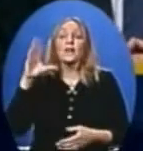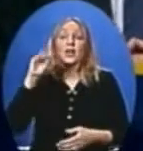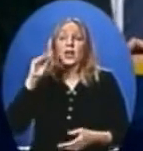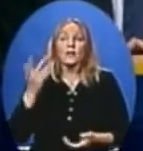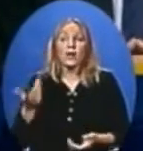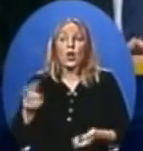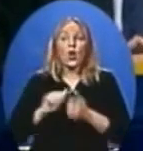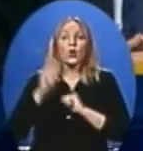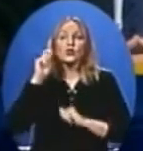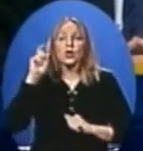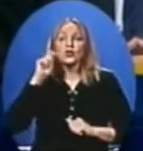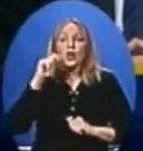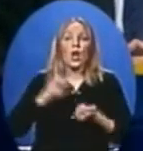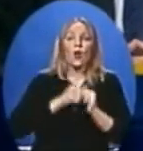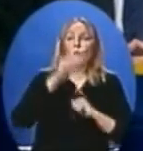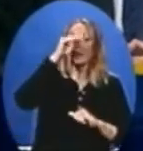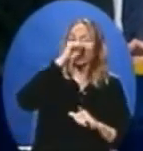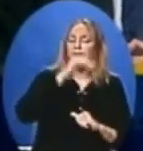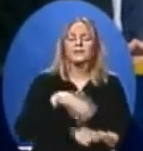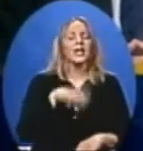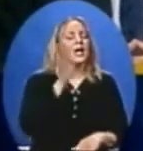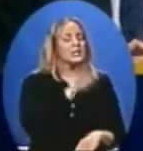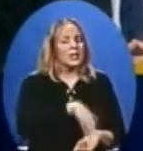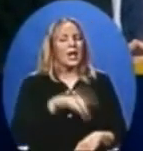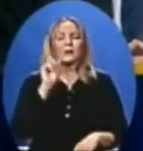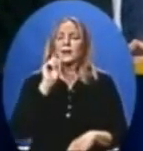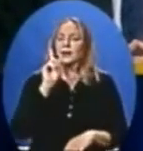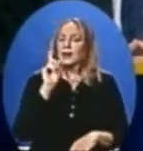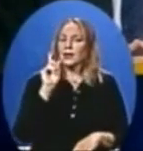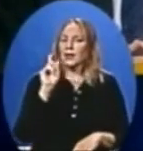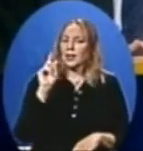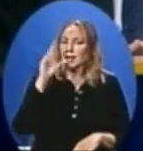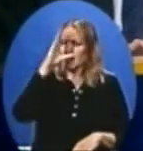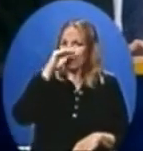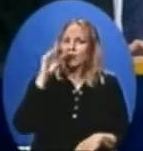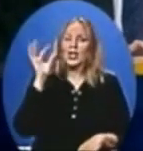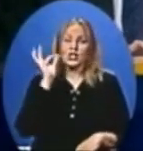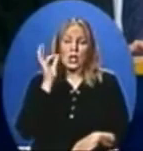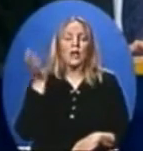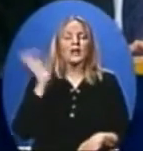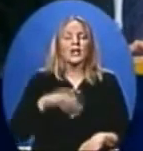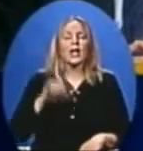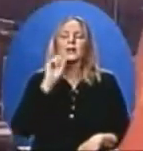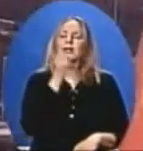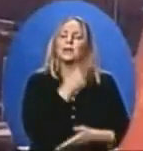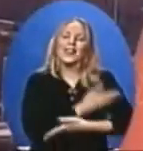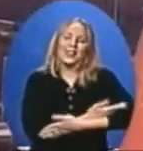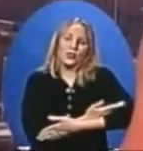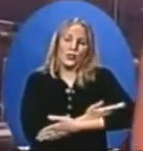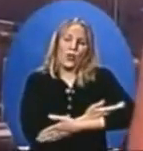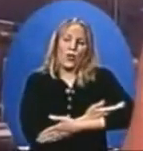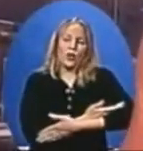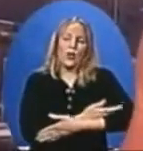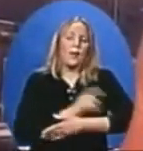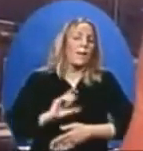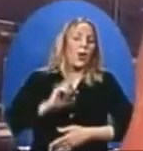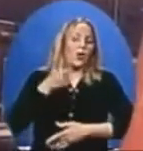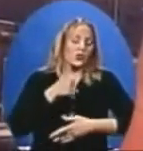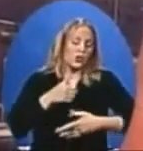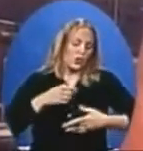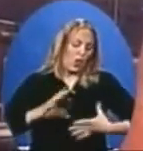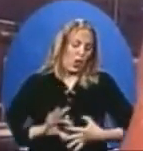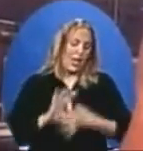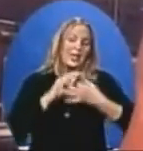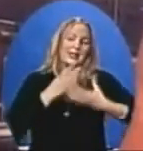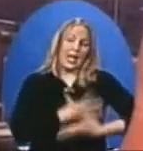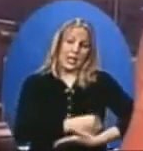ואישה לאישה. גם בין אישה לגבר, אבל גם בין אם לתינוק, זה בראש ובראשונה עובר דרך ההנקה. תאר